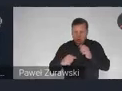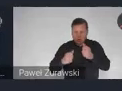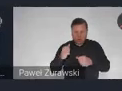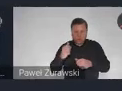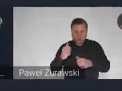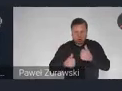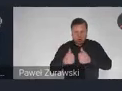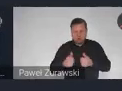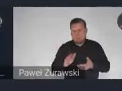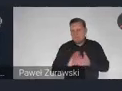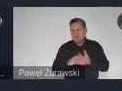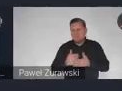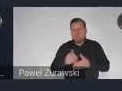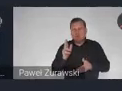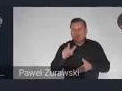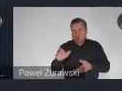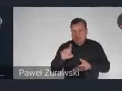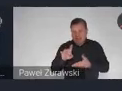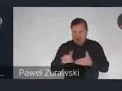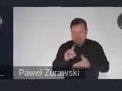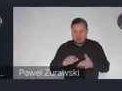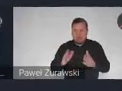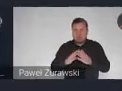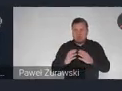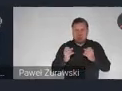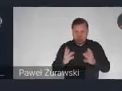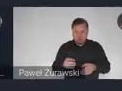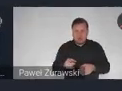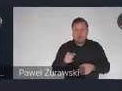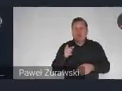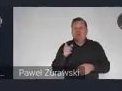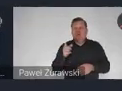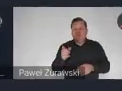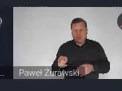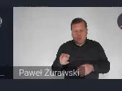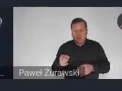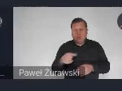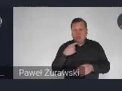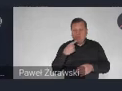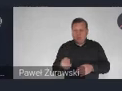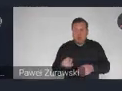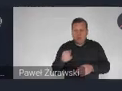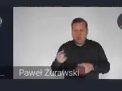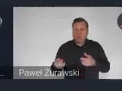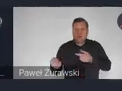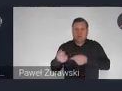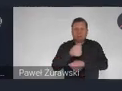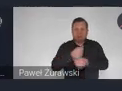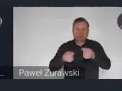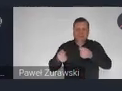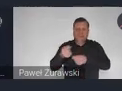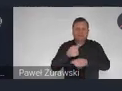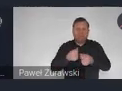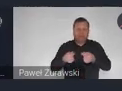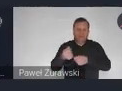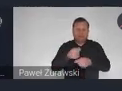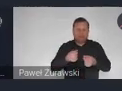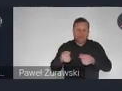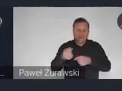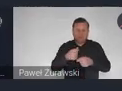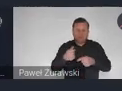gmina na przykład Dom Kultury wtedy niedozwolone są przepływy finansowe właśnie